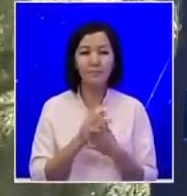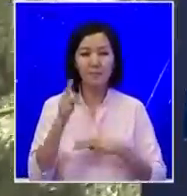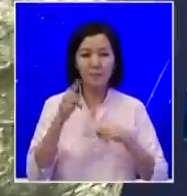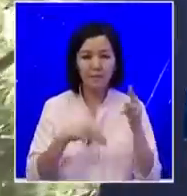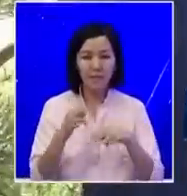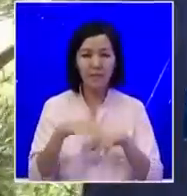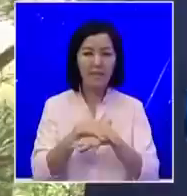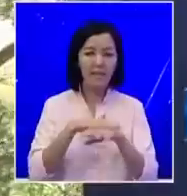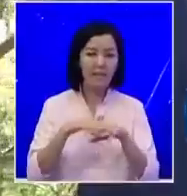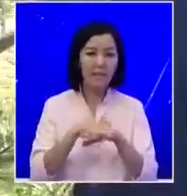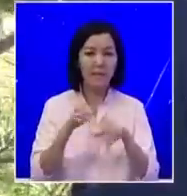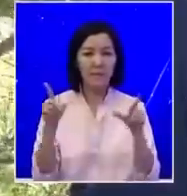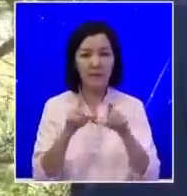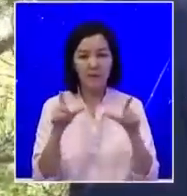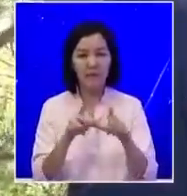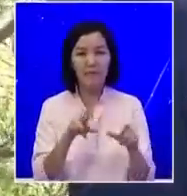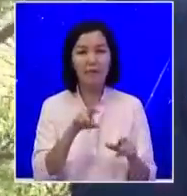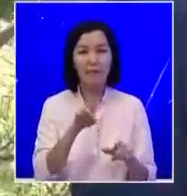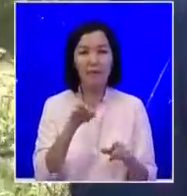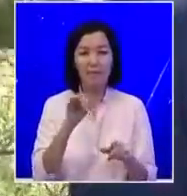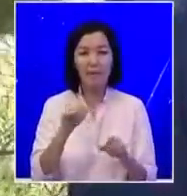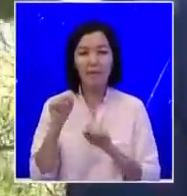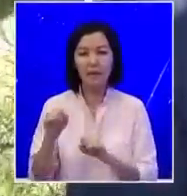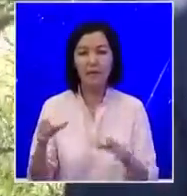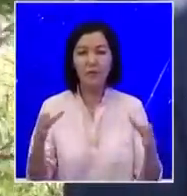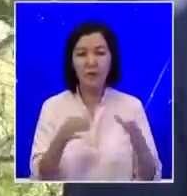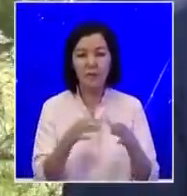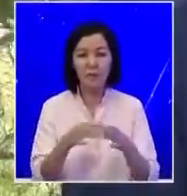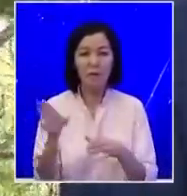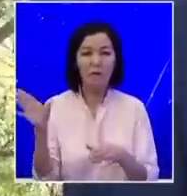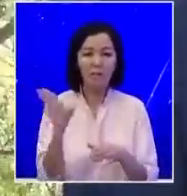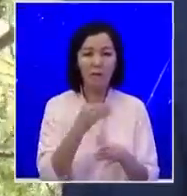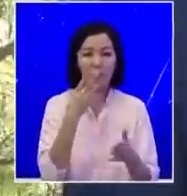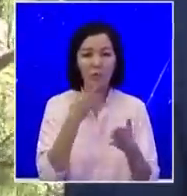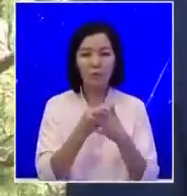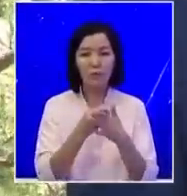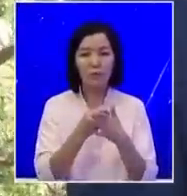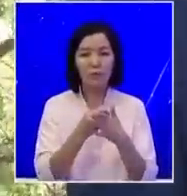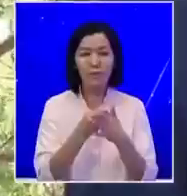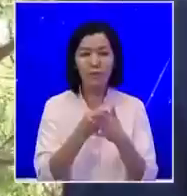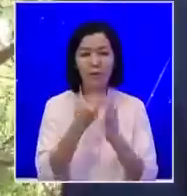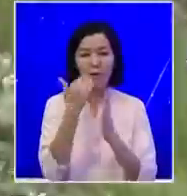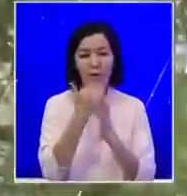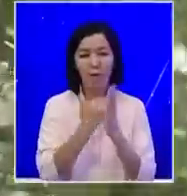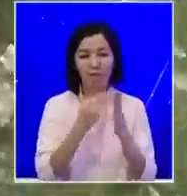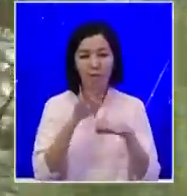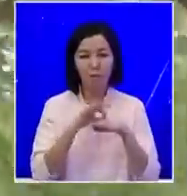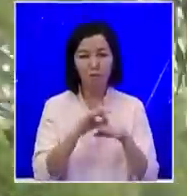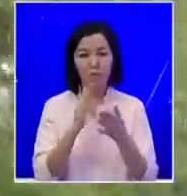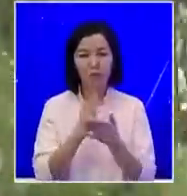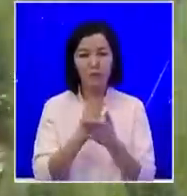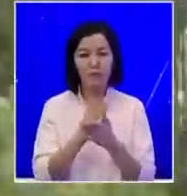строительный рыноктар, ломбард, страховой компаниялар бар, олардың бәрі өзінің режиммен, графикмен жұмыс жасай береді.